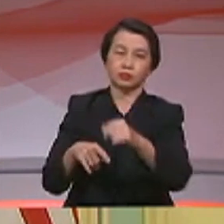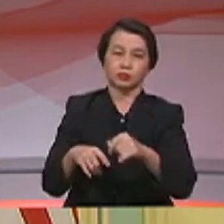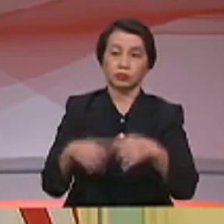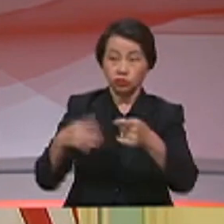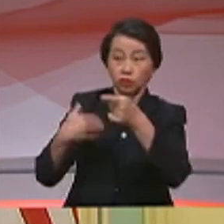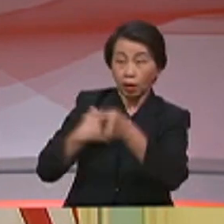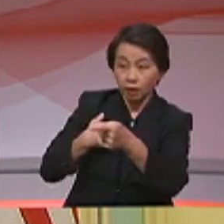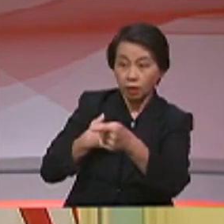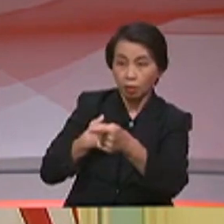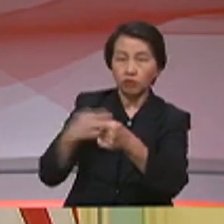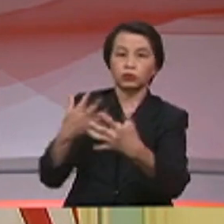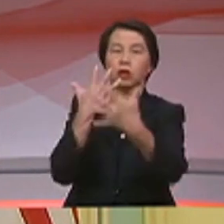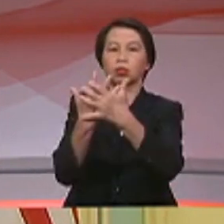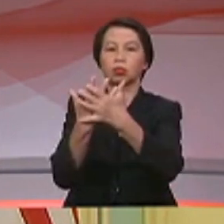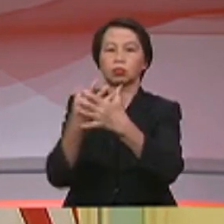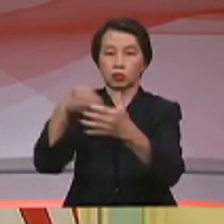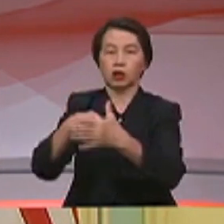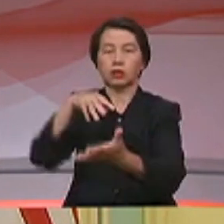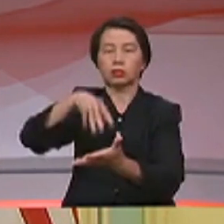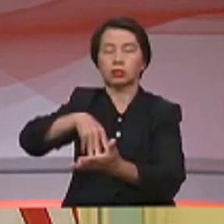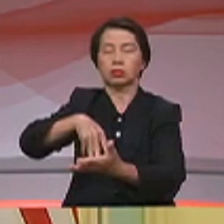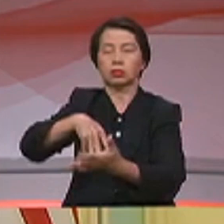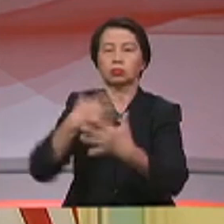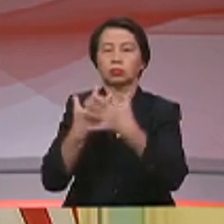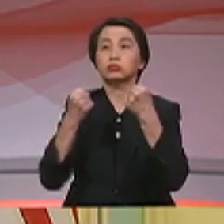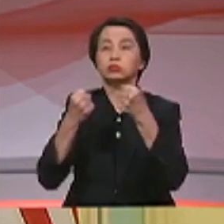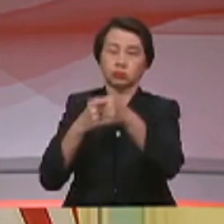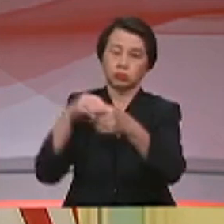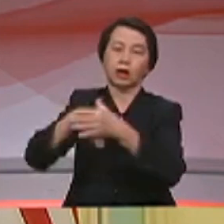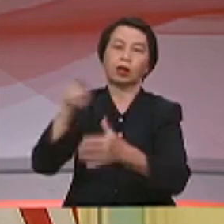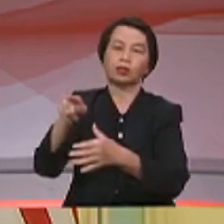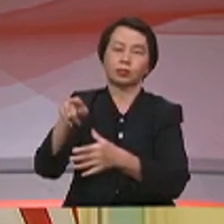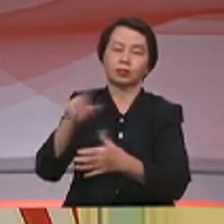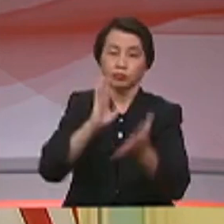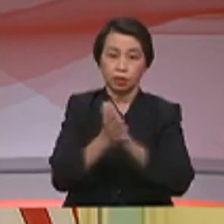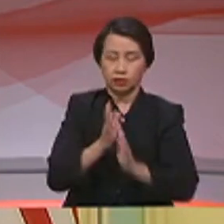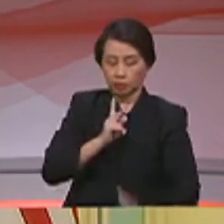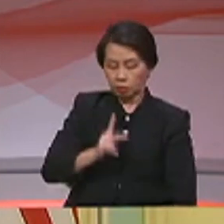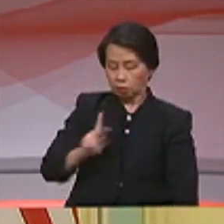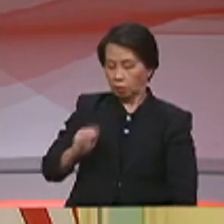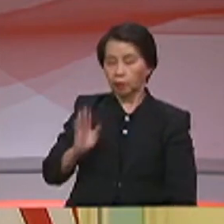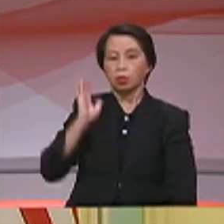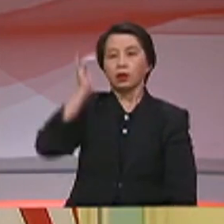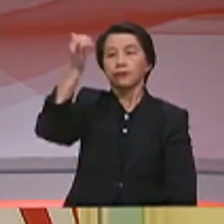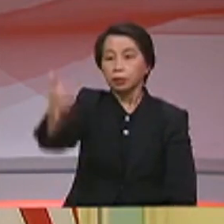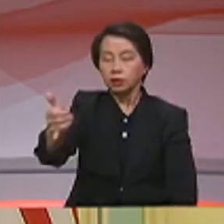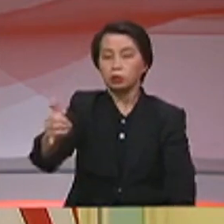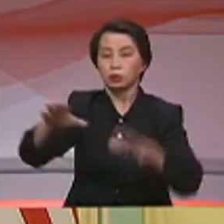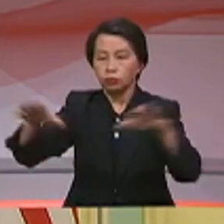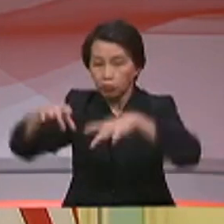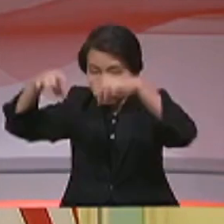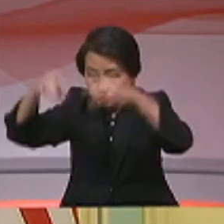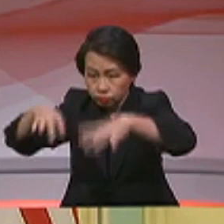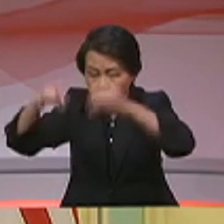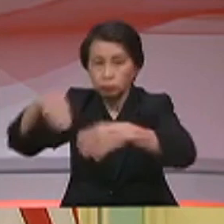tu memang dah terkurung di dalam tu. Jadi mereka, pihak Kementerian Kesihatan akan membuat saringan kepada semua